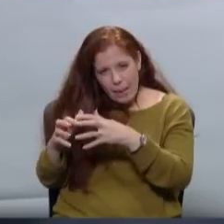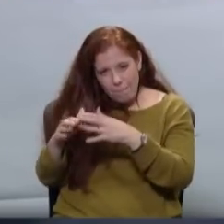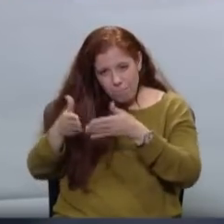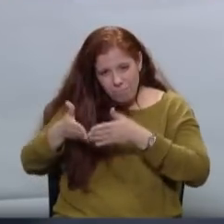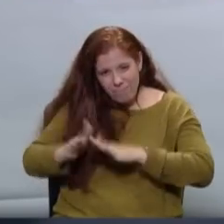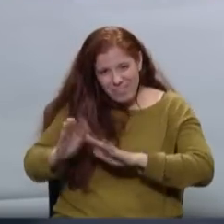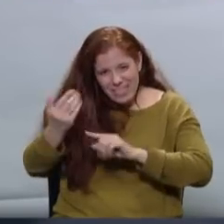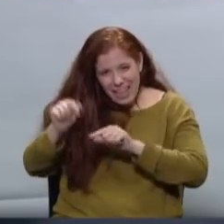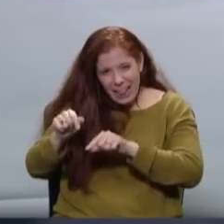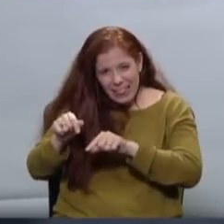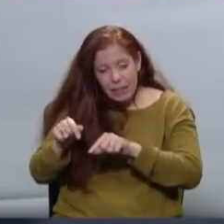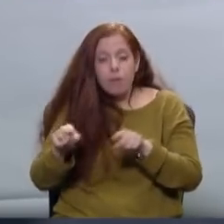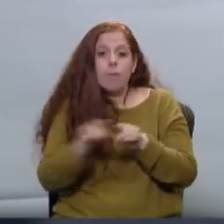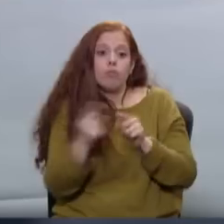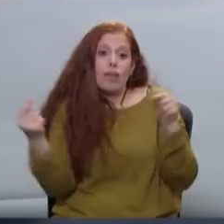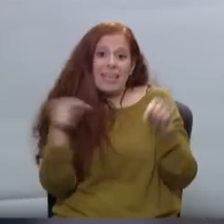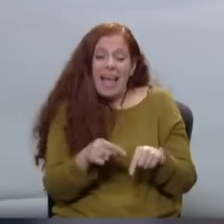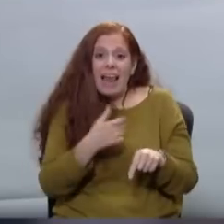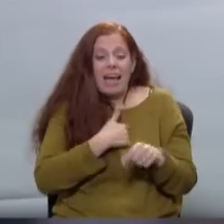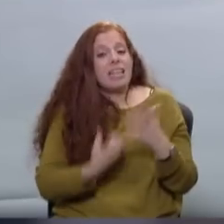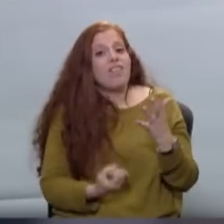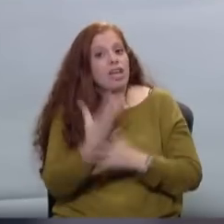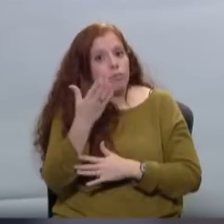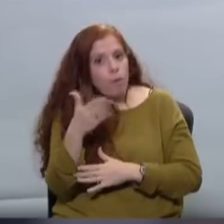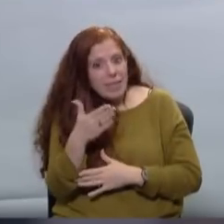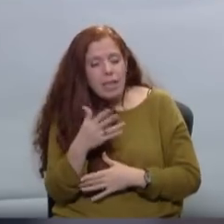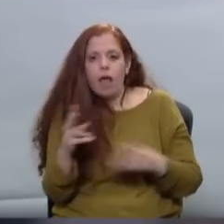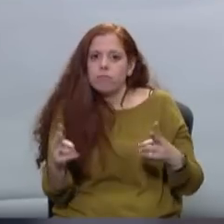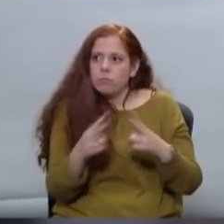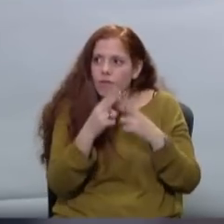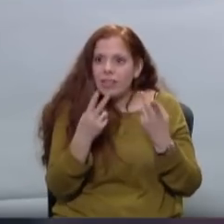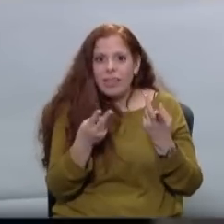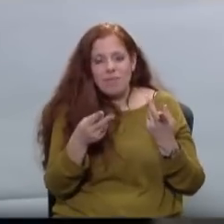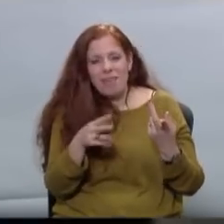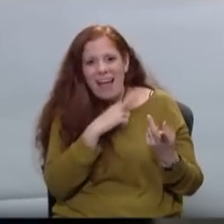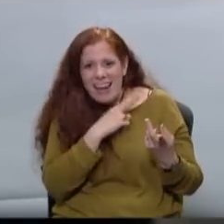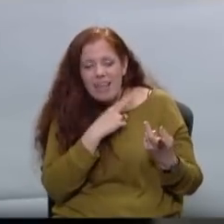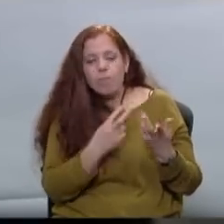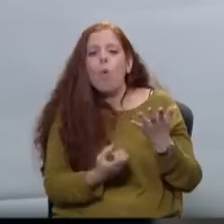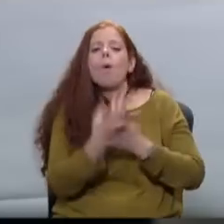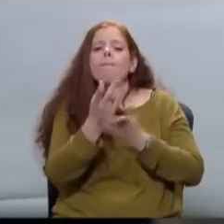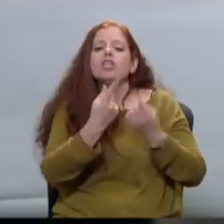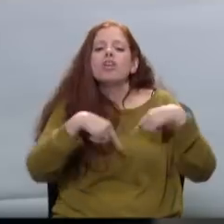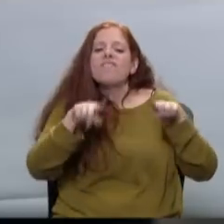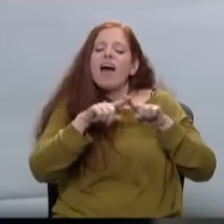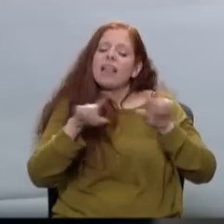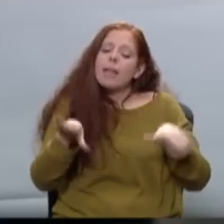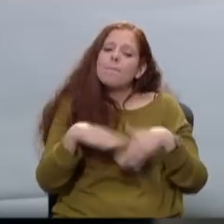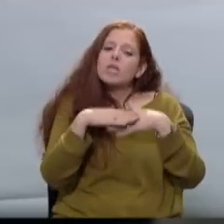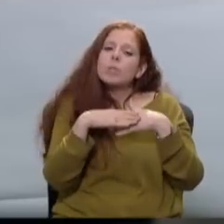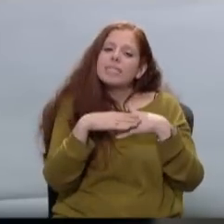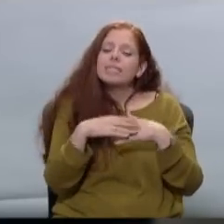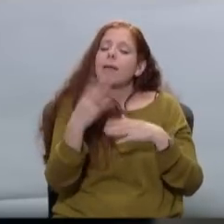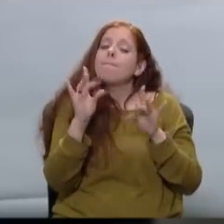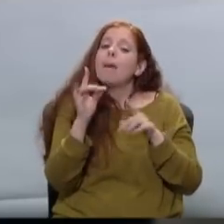בעצם לקנדה והקים שם מדינה, כן, המתיישבים האירופים, צרפתים, לאחר מכן האנגלים, הוקמה איזושהי ועדת פיוס בעשרות השנים